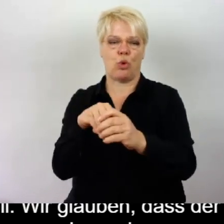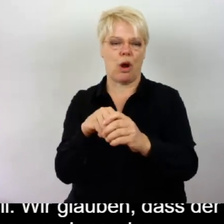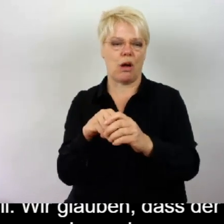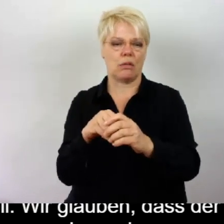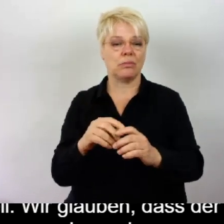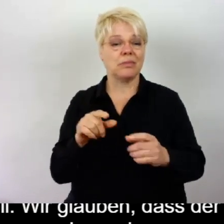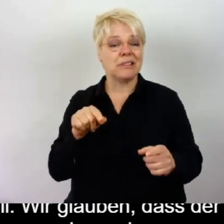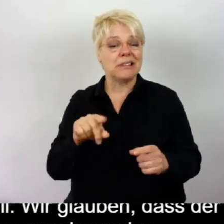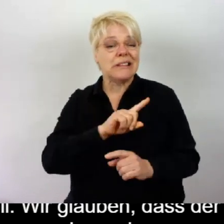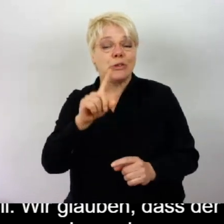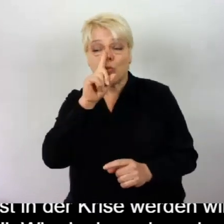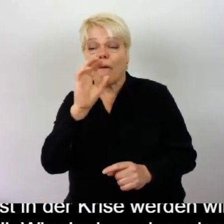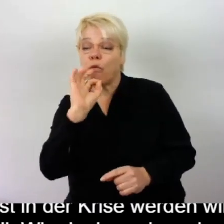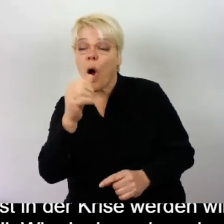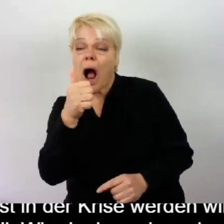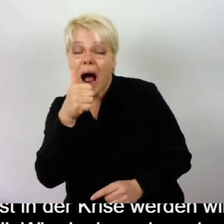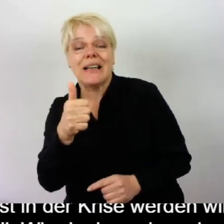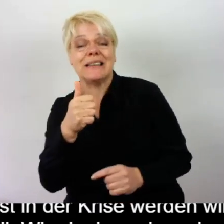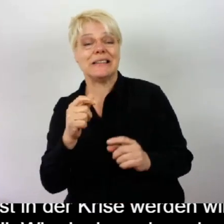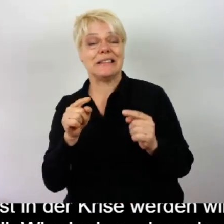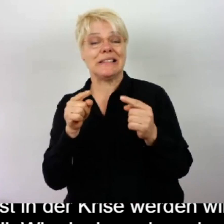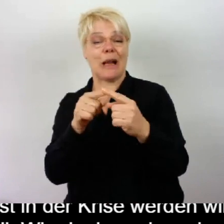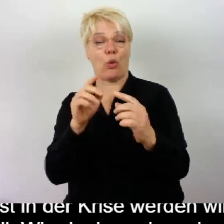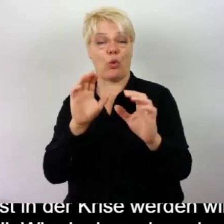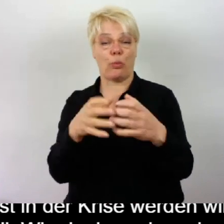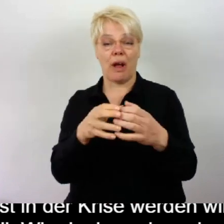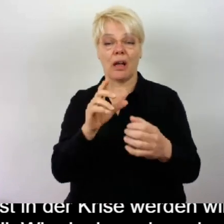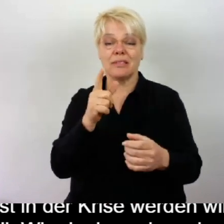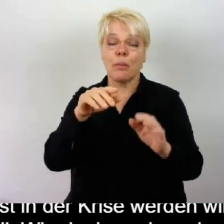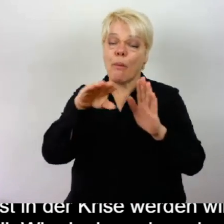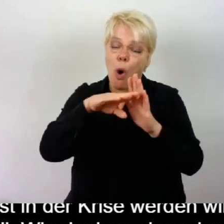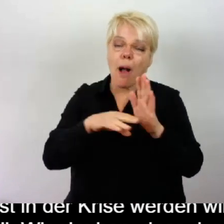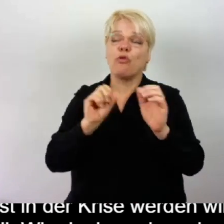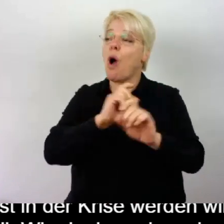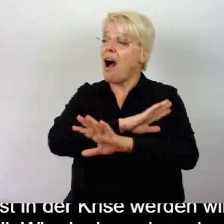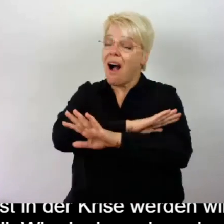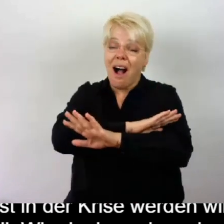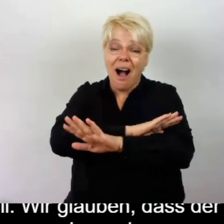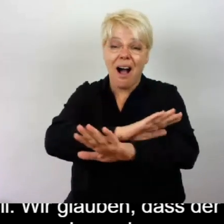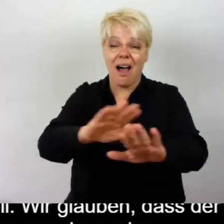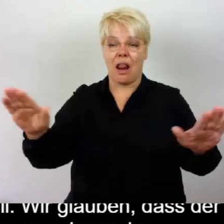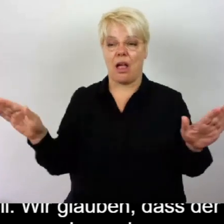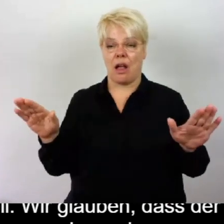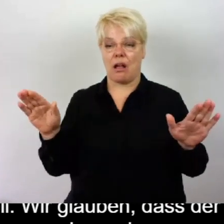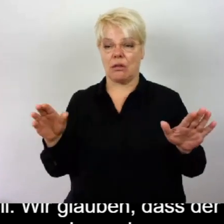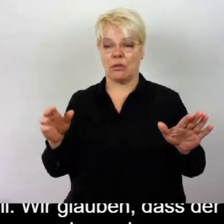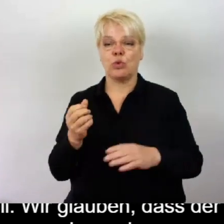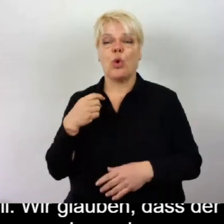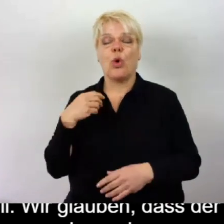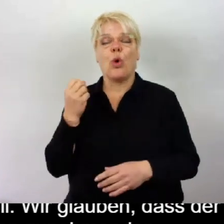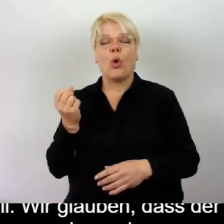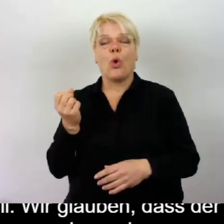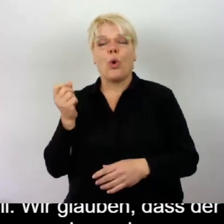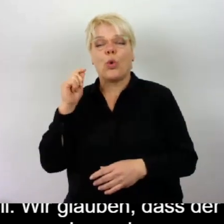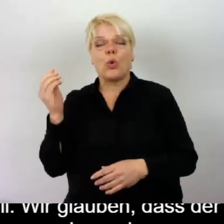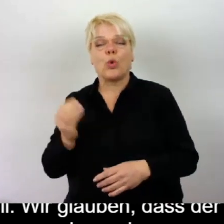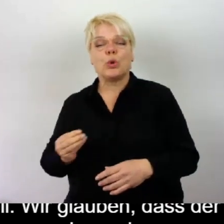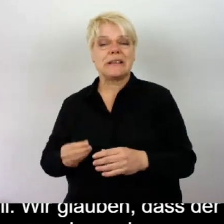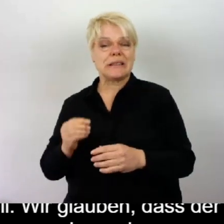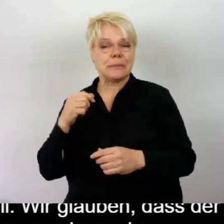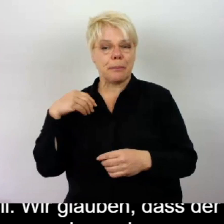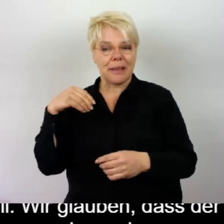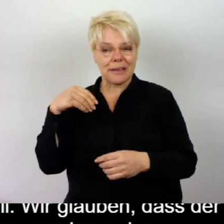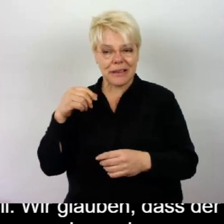lebenswichtig und sind für viele Menschen sogar ein Lebensmittel, weil der Mensch eben nicht nur vom Brot allein lebt, sondern eben auch